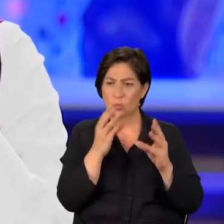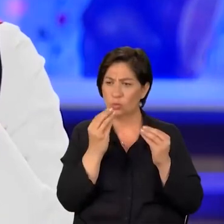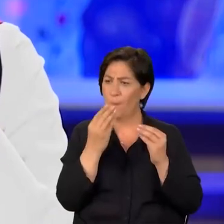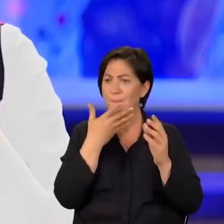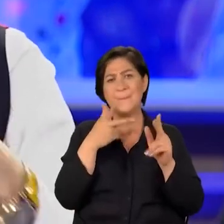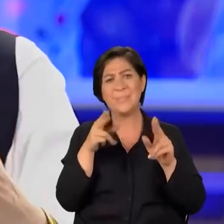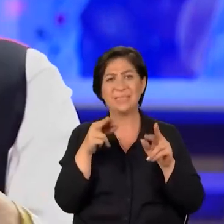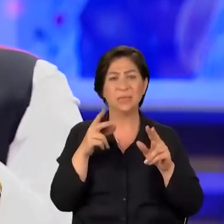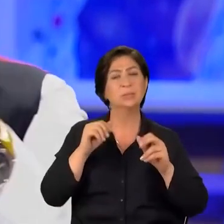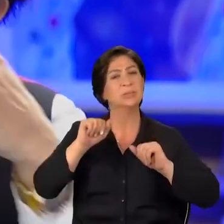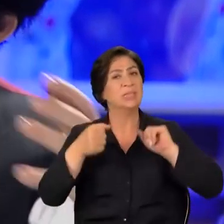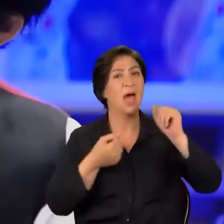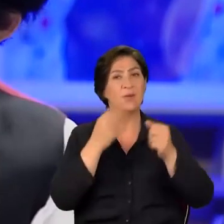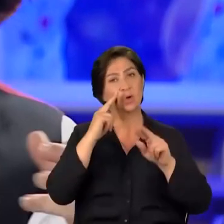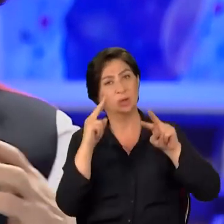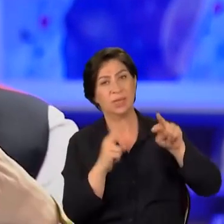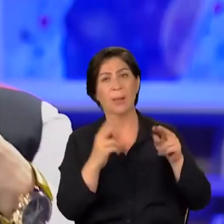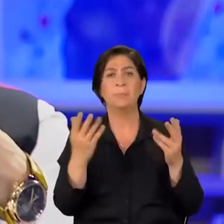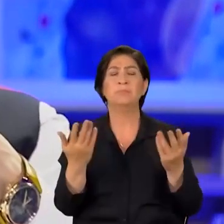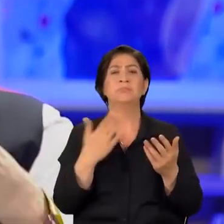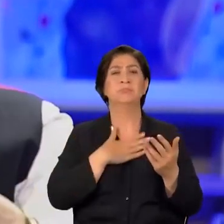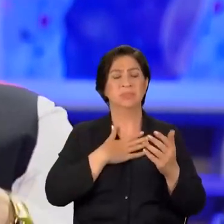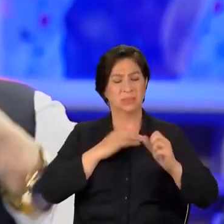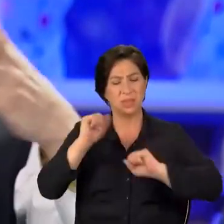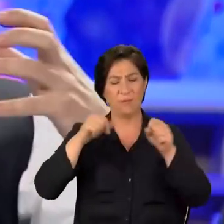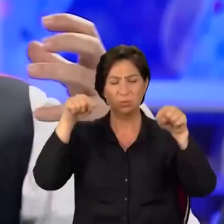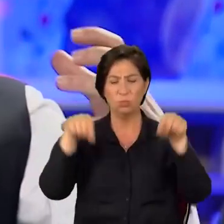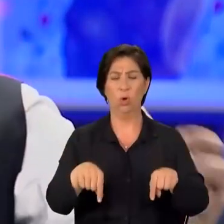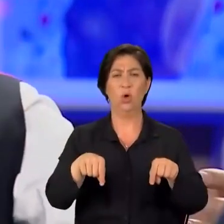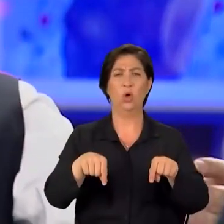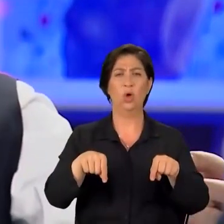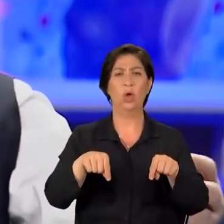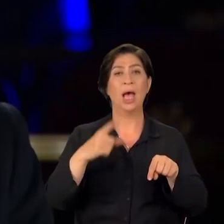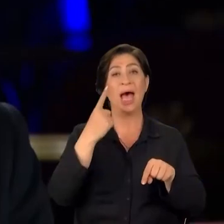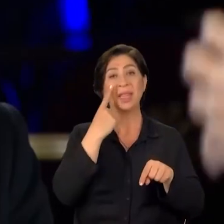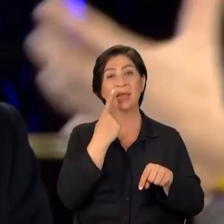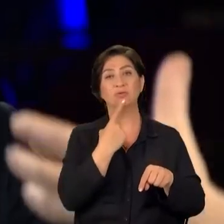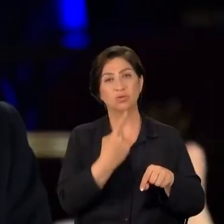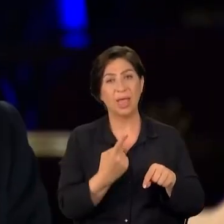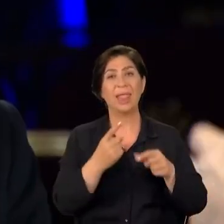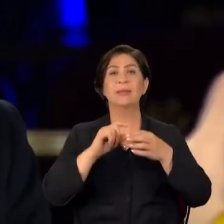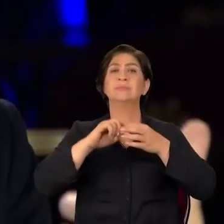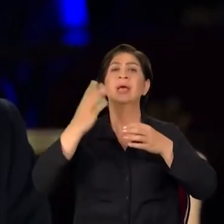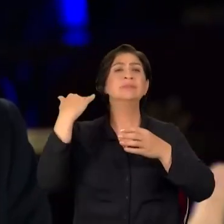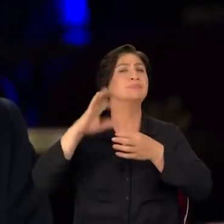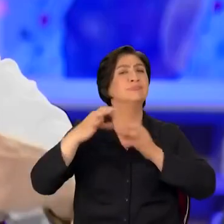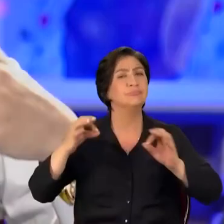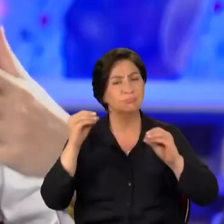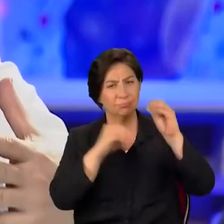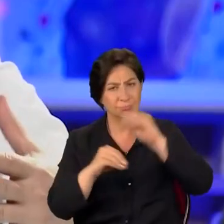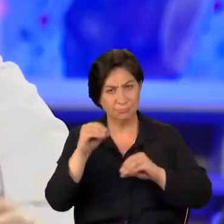birbirine benzeyen konuşmalar, tavrı gösteren konuşmalar. Yani diyor ki biz tavır olarak şöyleyiz. Atasözleriyle,